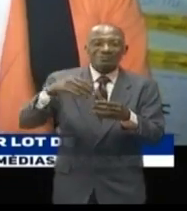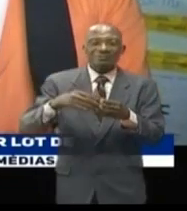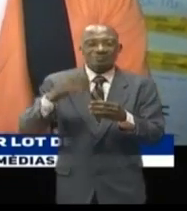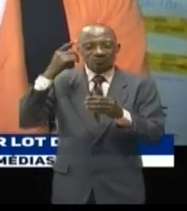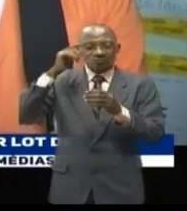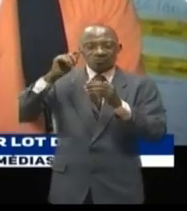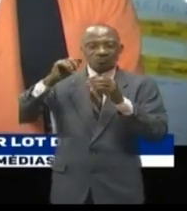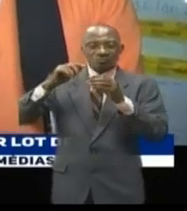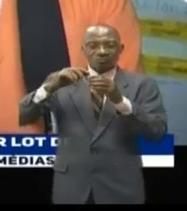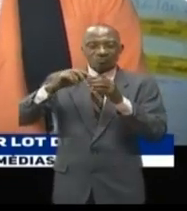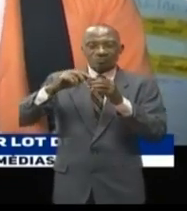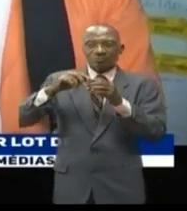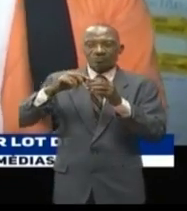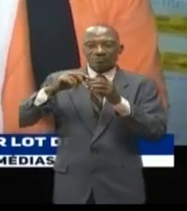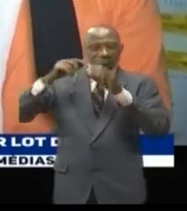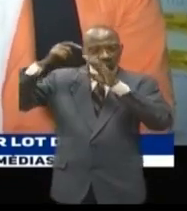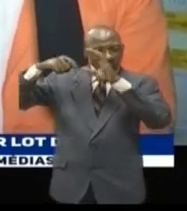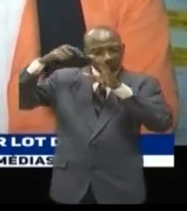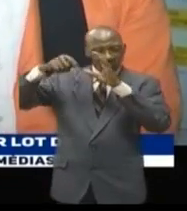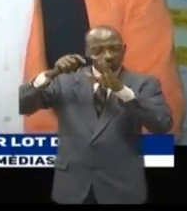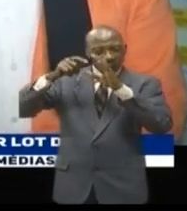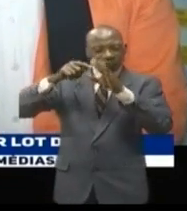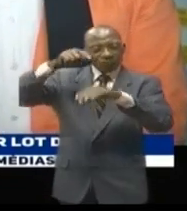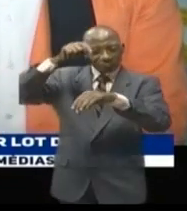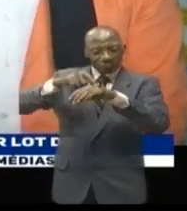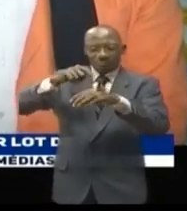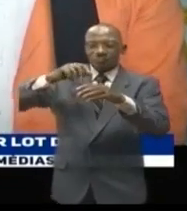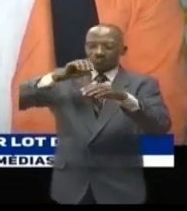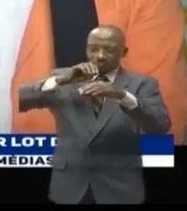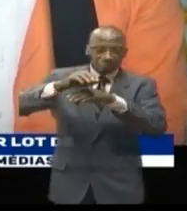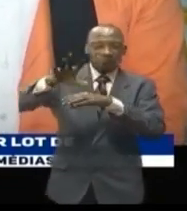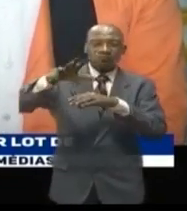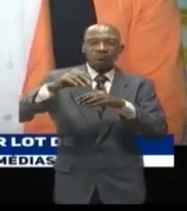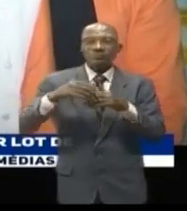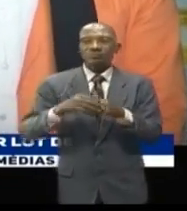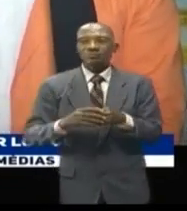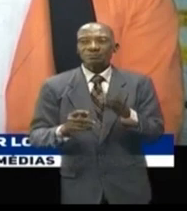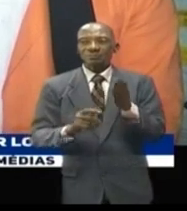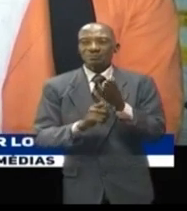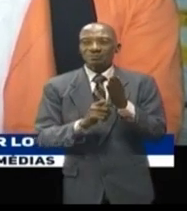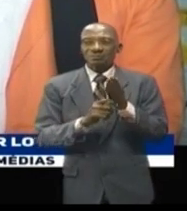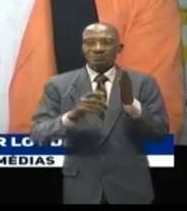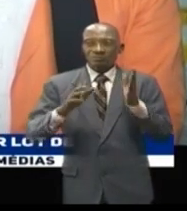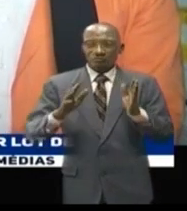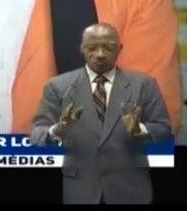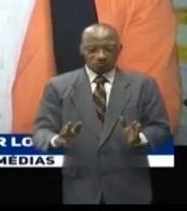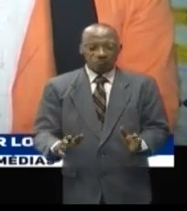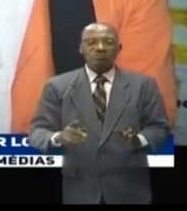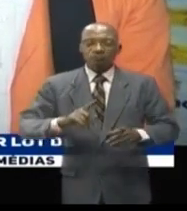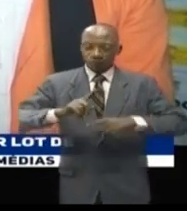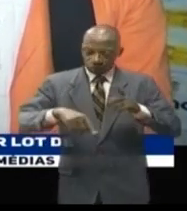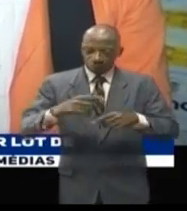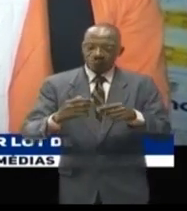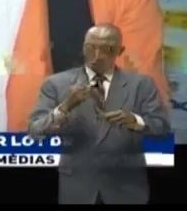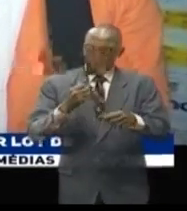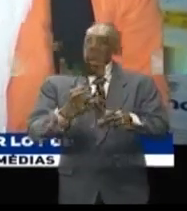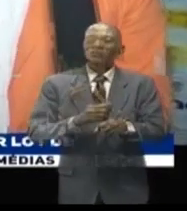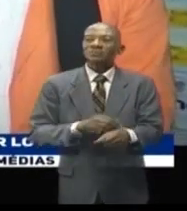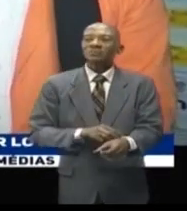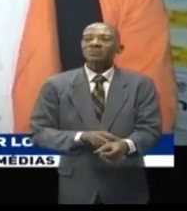RTNC était très spécifique c'est ainsi que nos techniciens en Belgique sont en train de monter le cas pour que